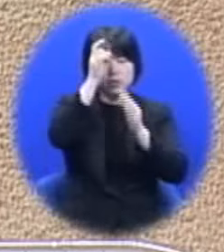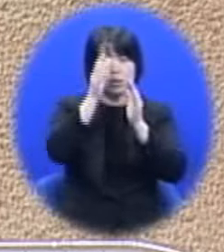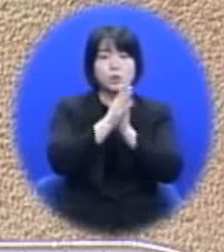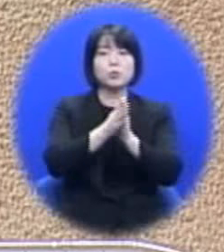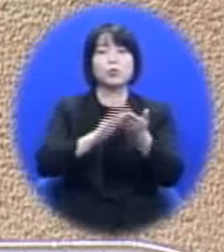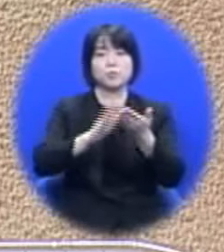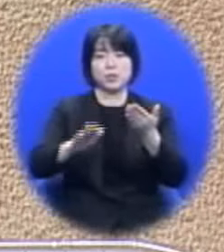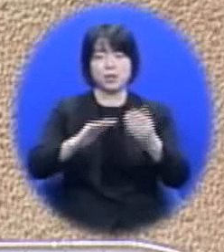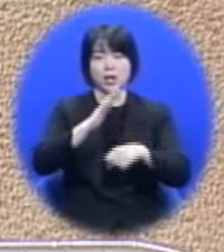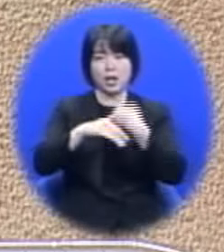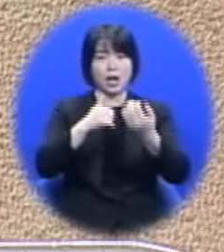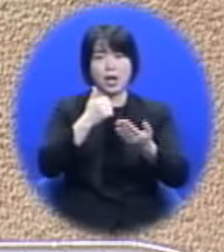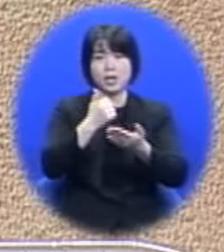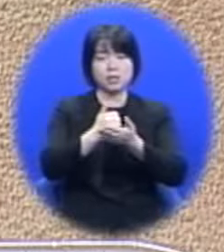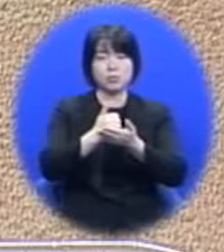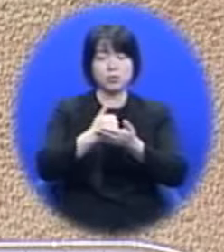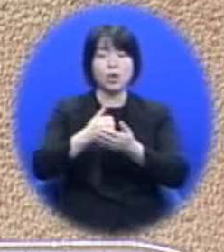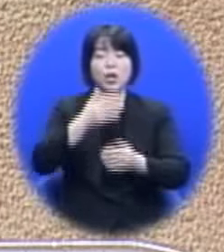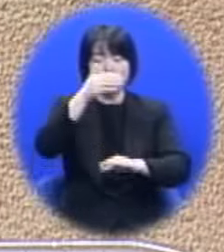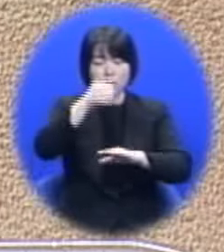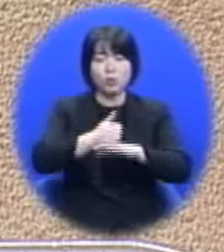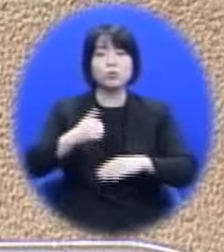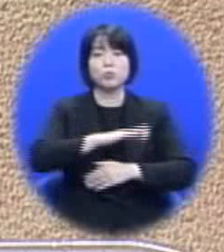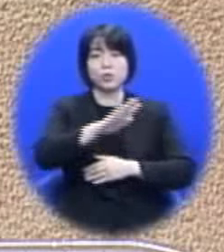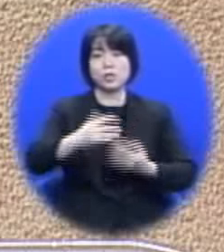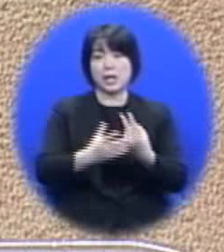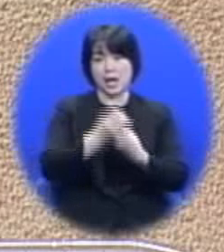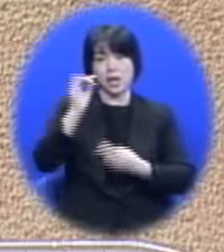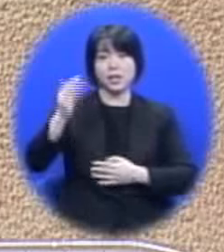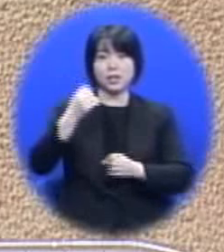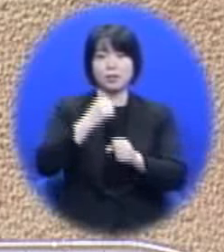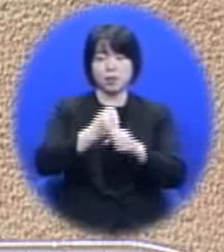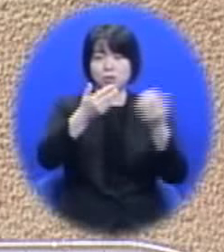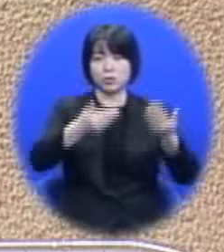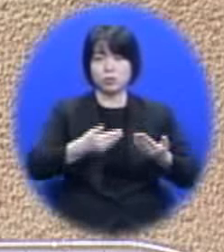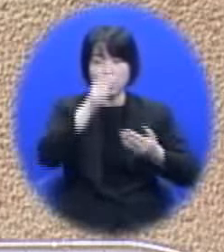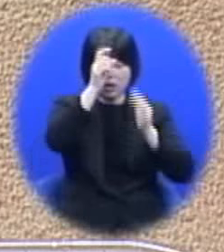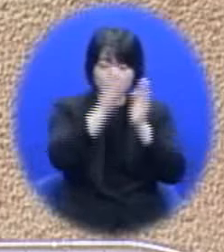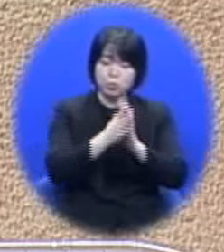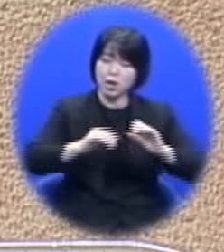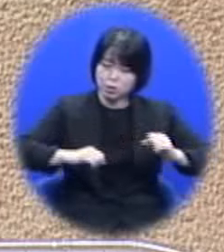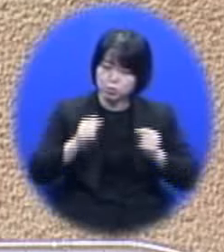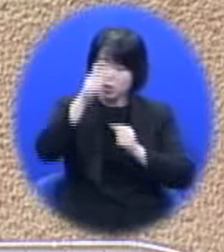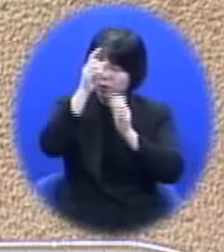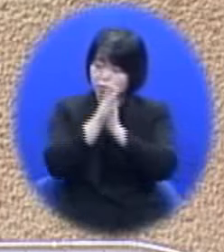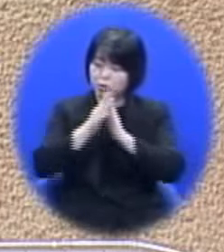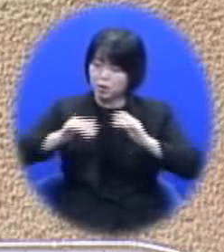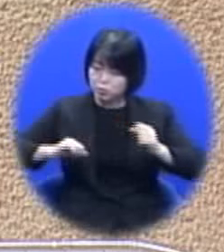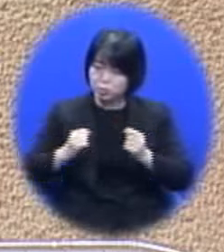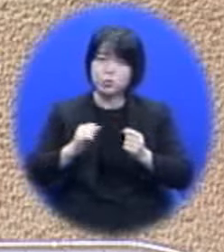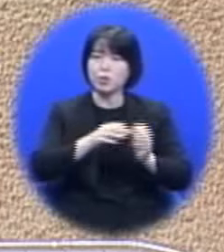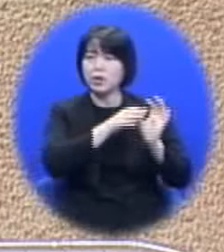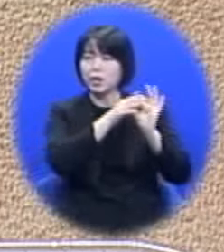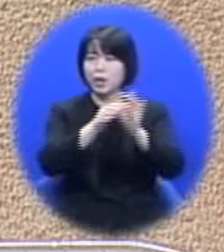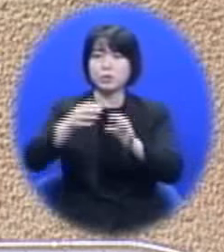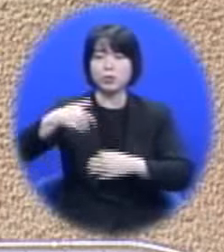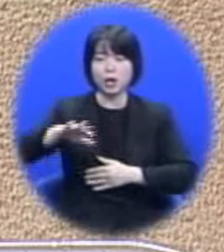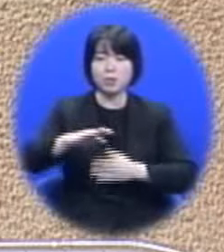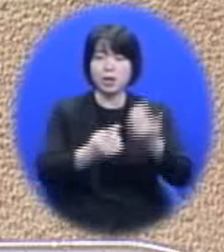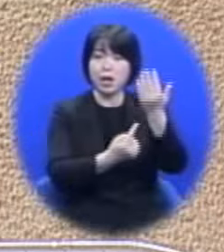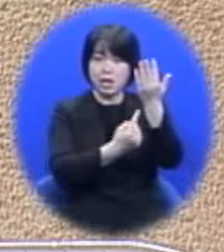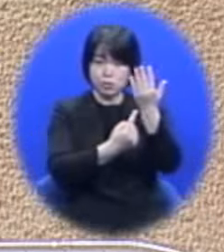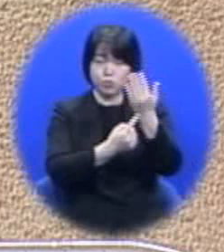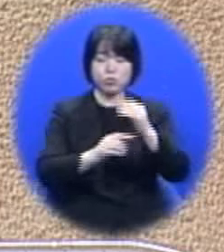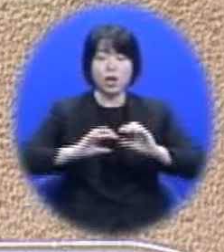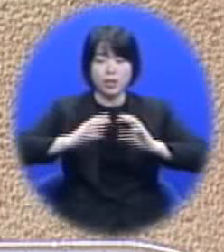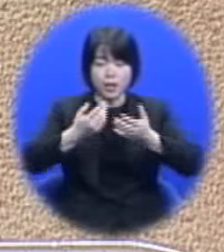우리를 결국은 하나 되게 하실 것이에요. 우리가 기도하고 순종하고 기도하고 순종하면 촛불 집회든 구국